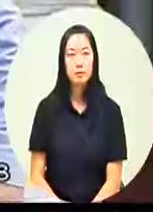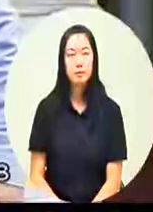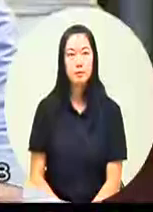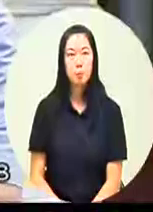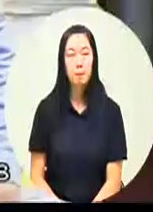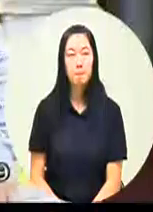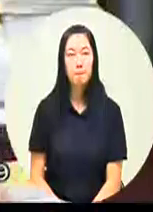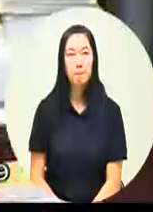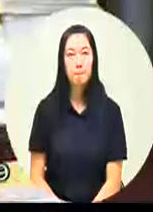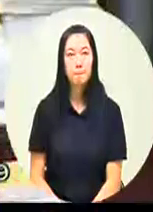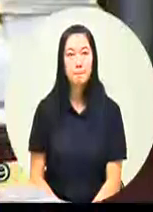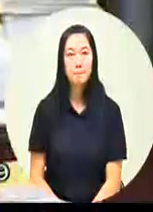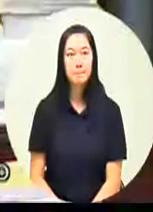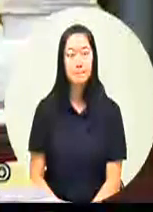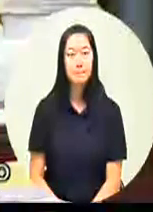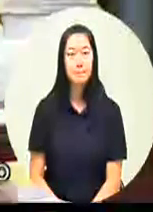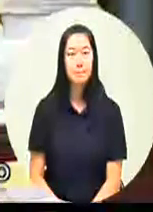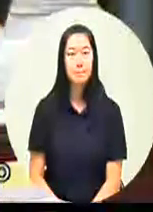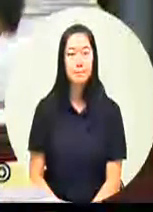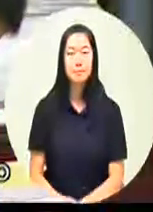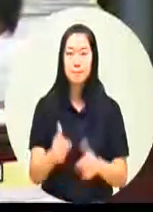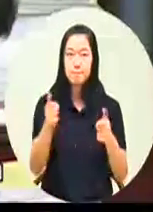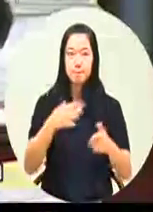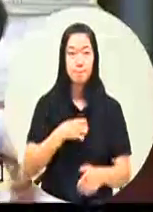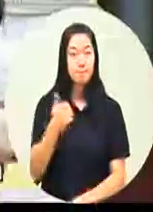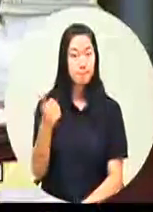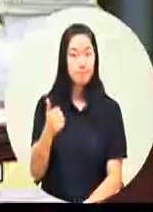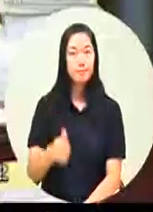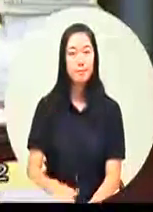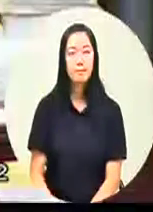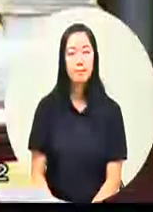好好，谢谢。 好，谢谢我们吴议